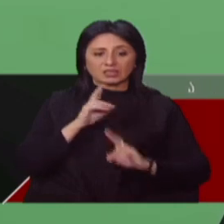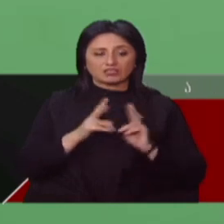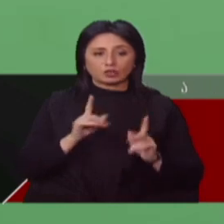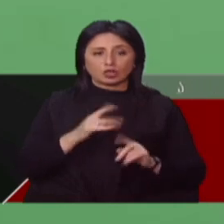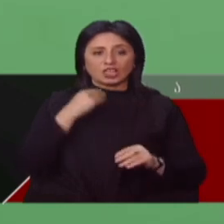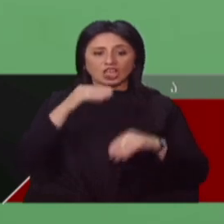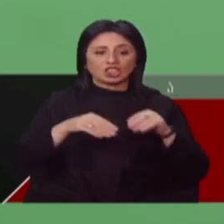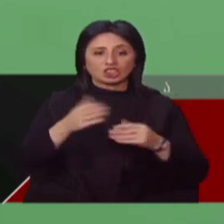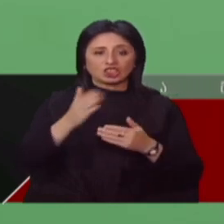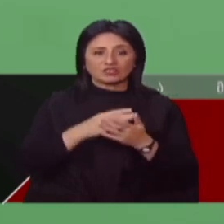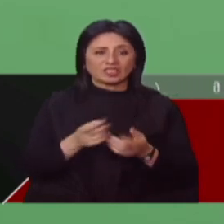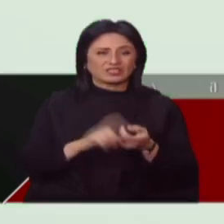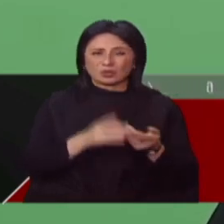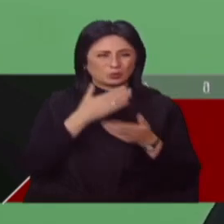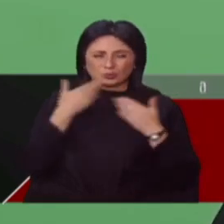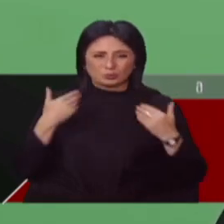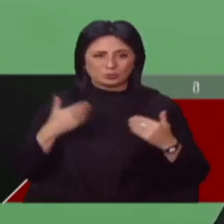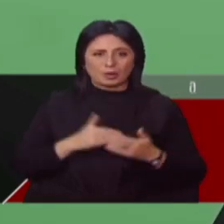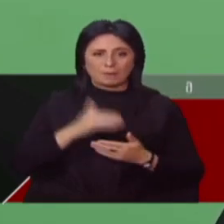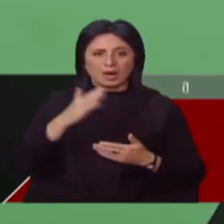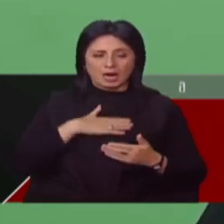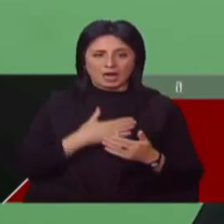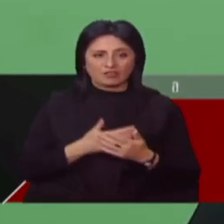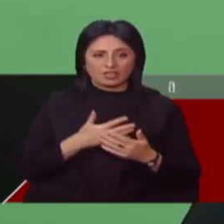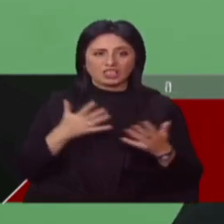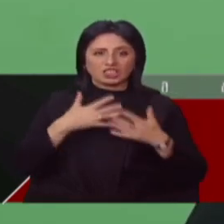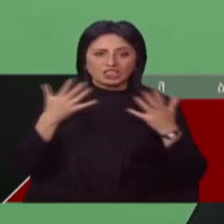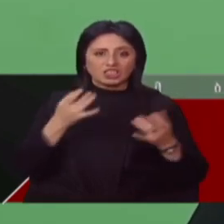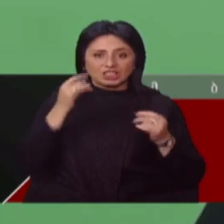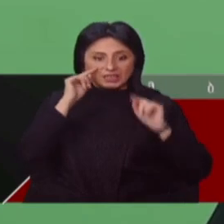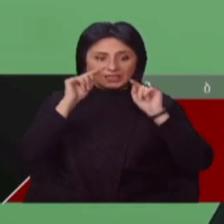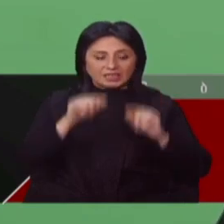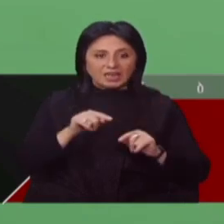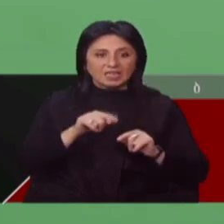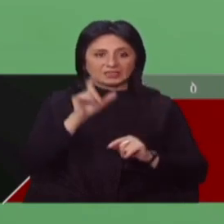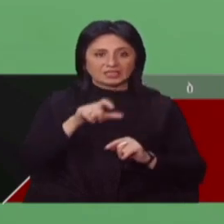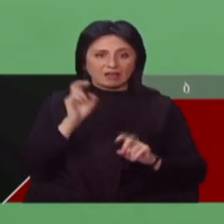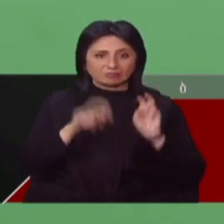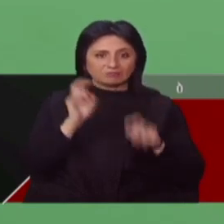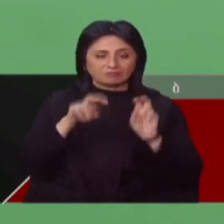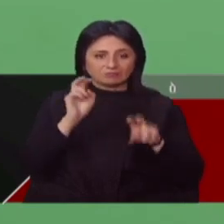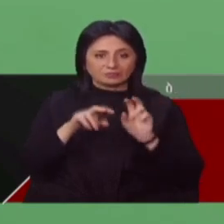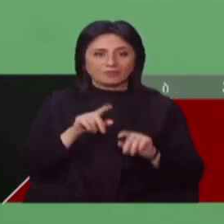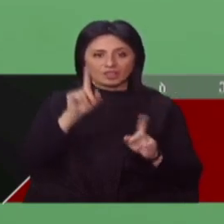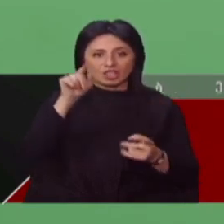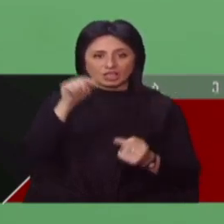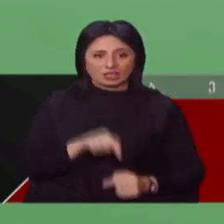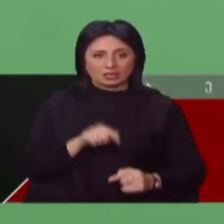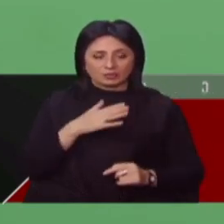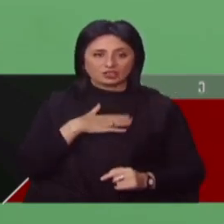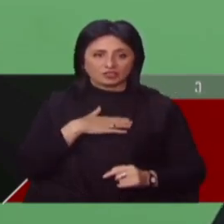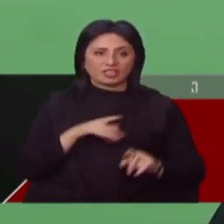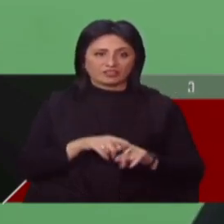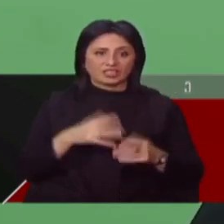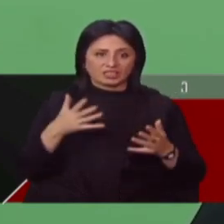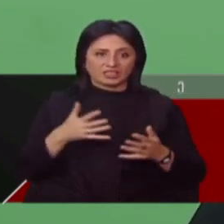რაც კენჭისყრის შედეგებზე გავლენას არ იქონიებს. მაღალი აქტივობა, ძალიან დიდი იყო ინტერესი ამომრჩევლების მხრიდანაც და შესაბამისად